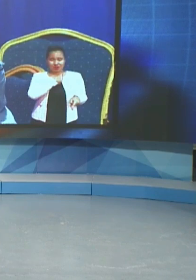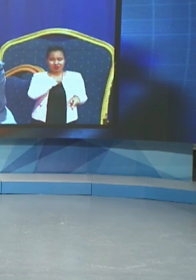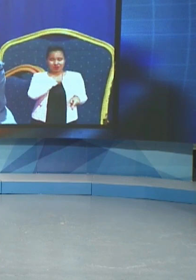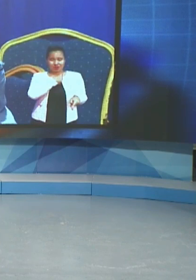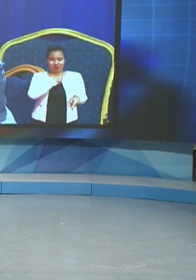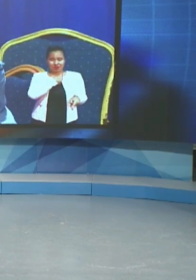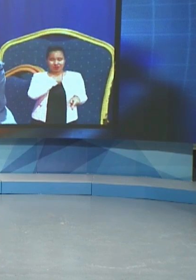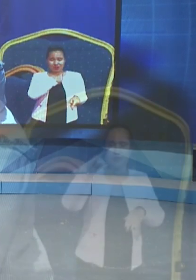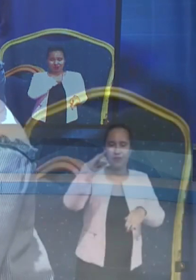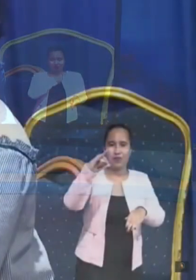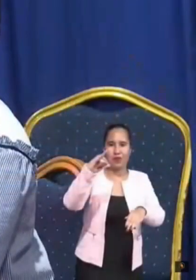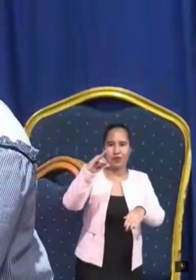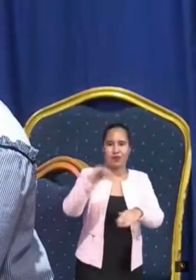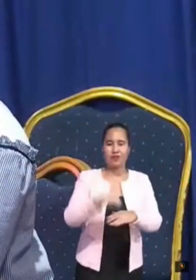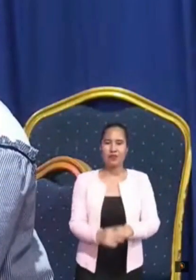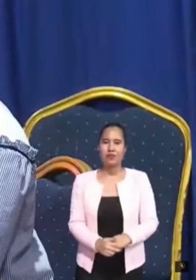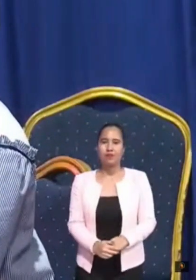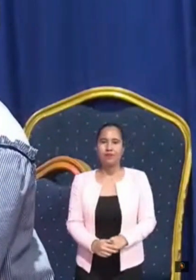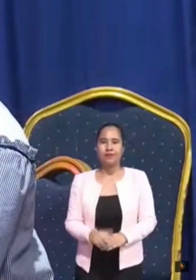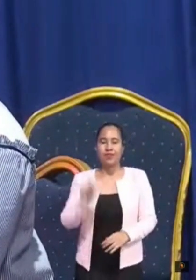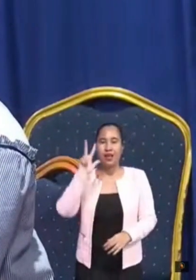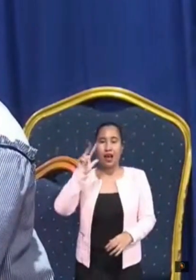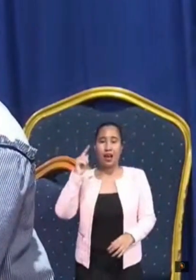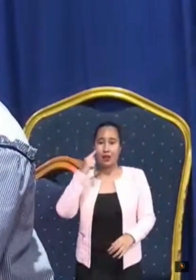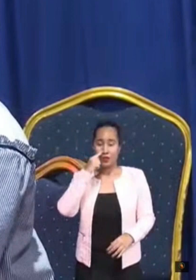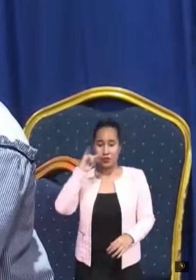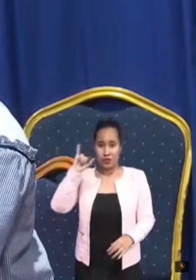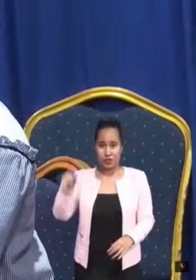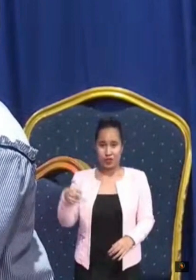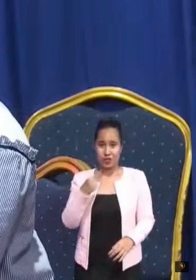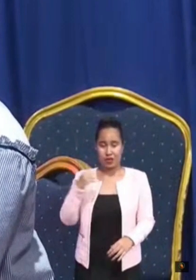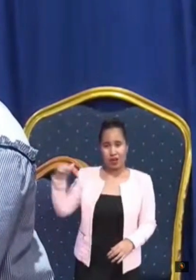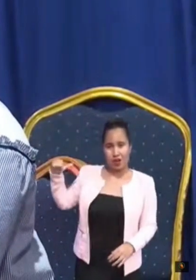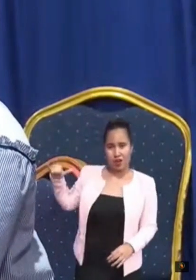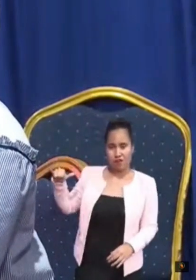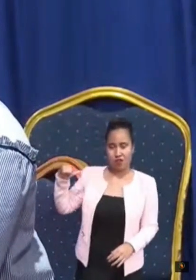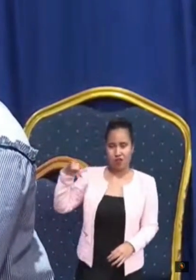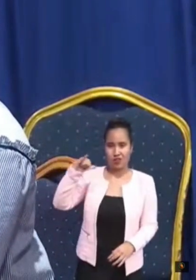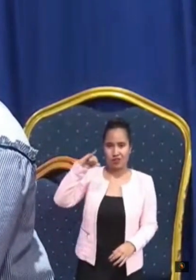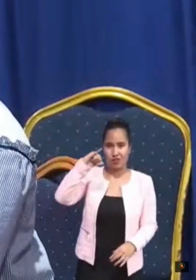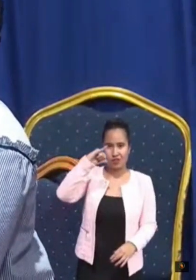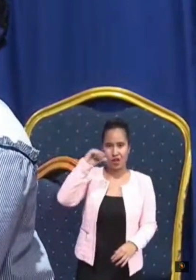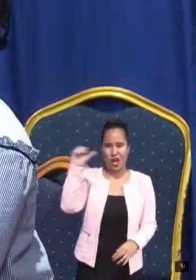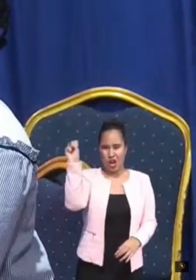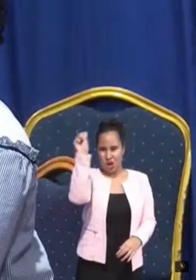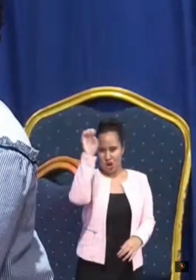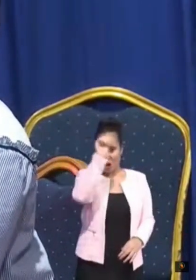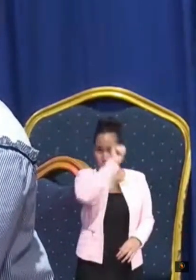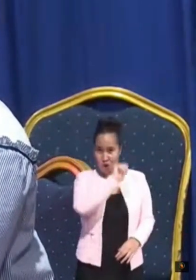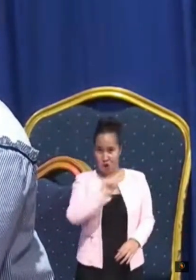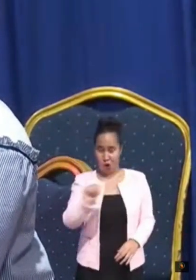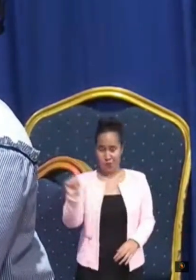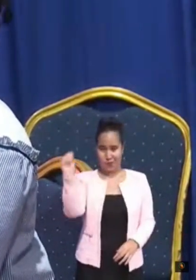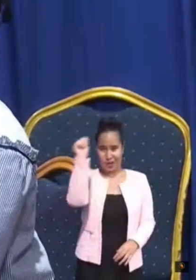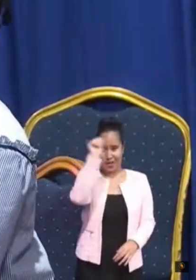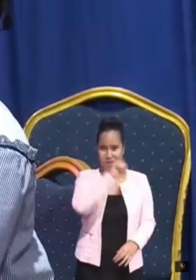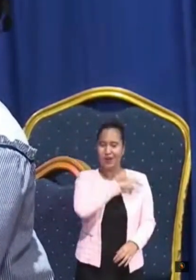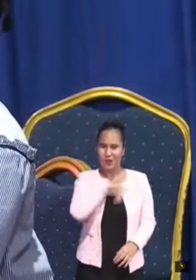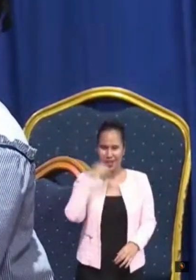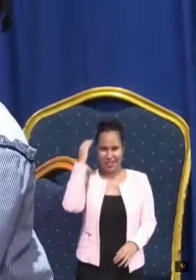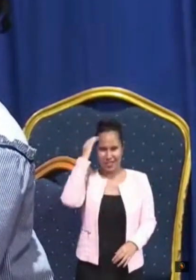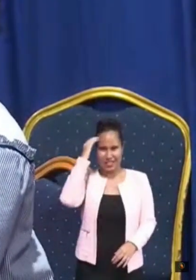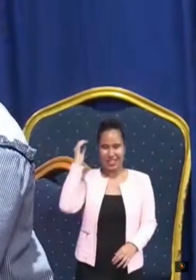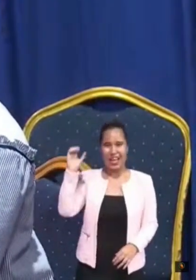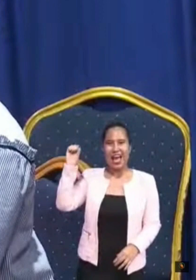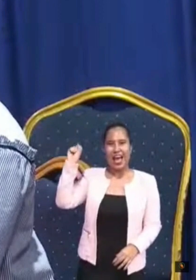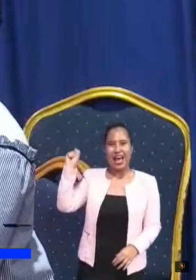gevlogen. 8 juni hebben wij een vlucht vanuit Europa, waarbij we dus denken dat